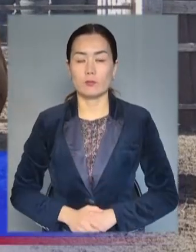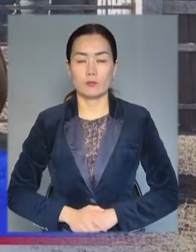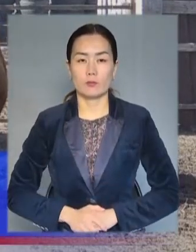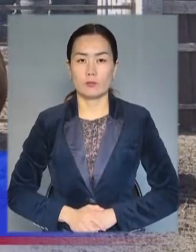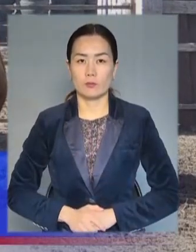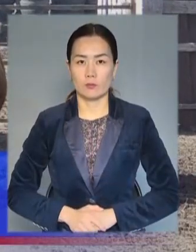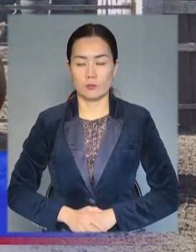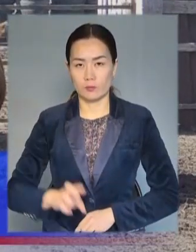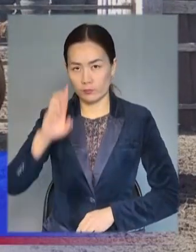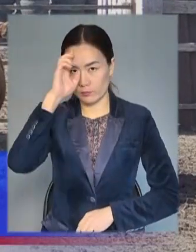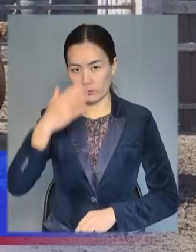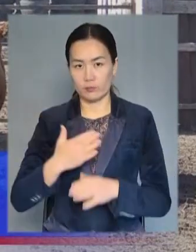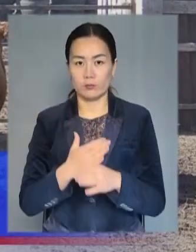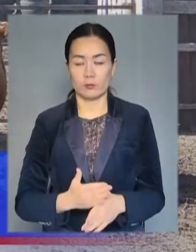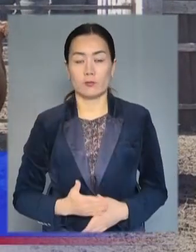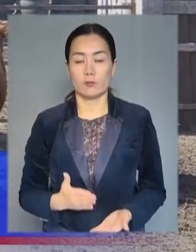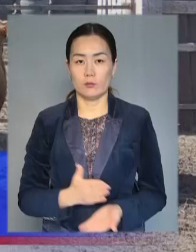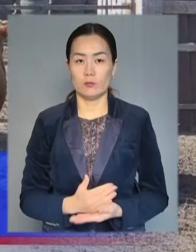Сол үкіметтің көмегі субсидия